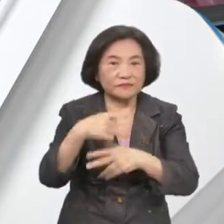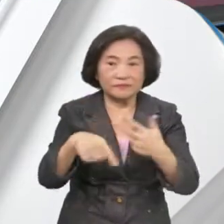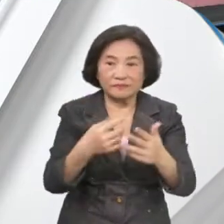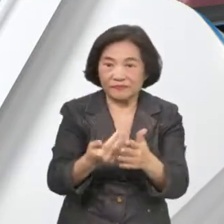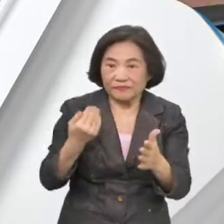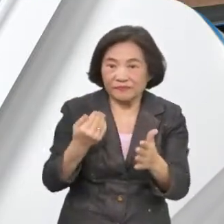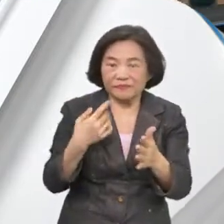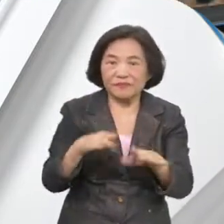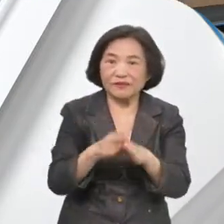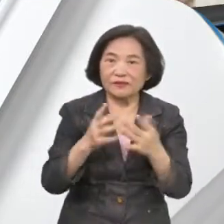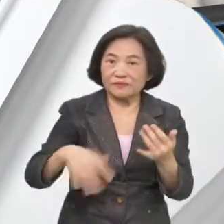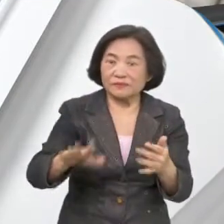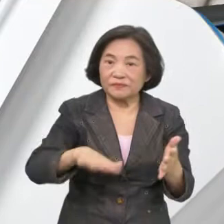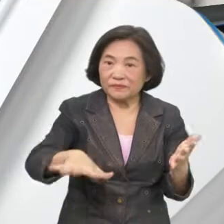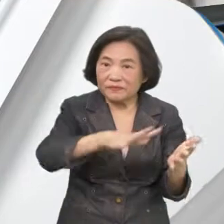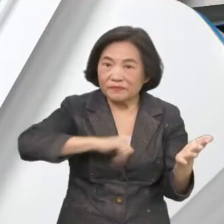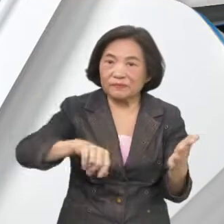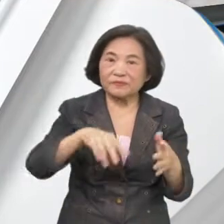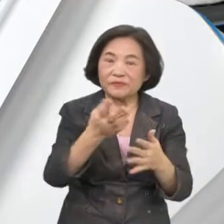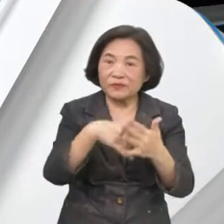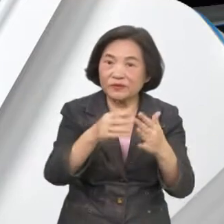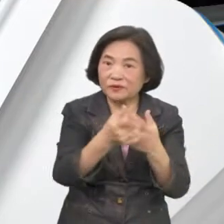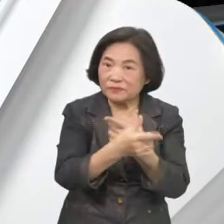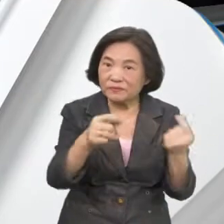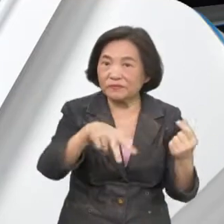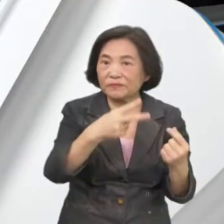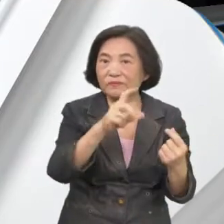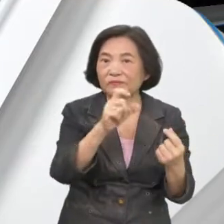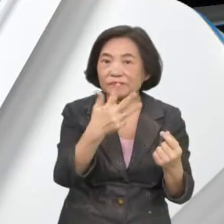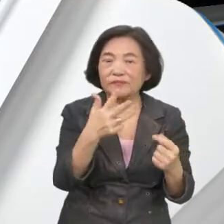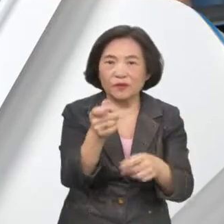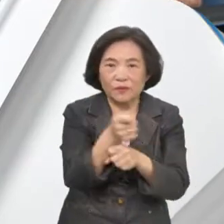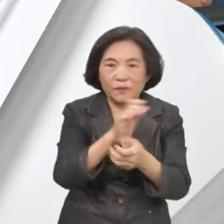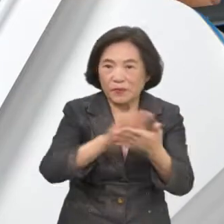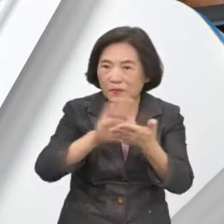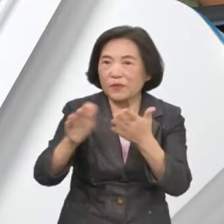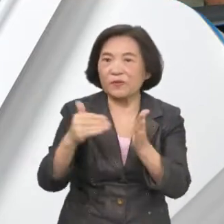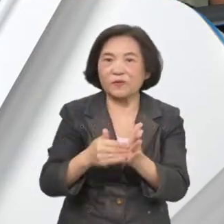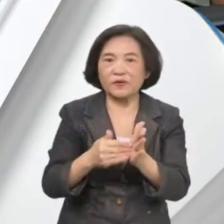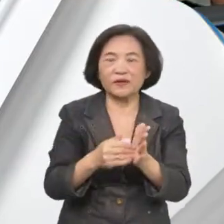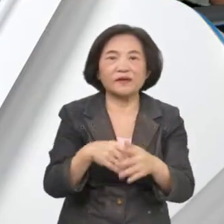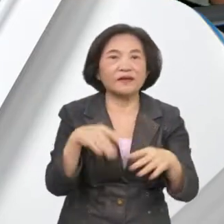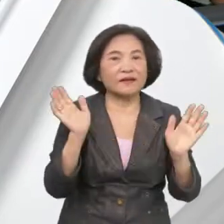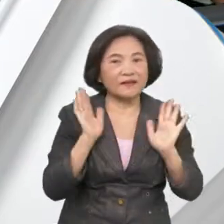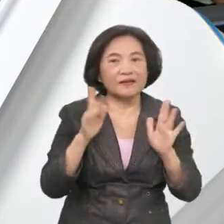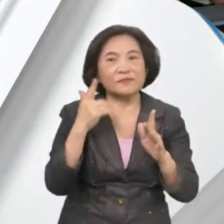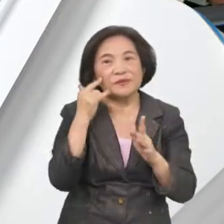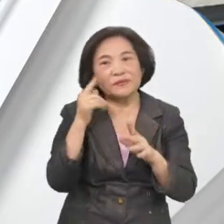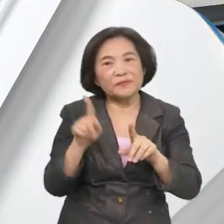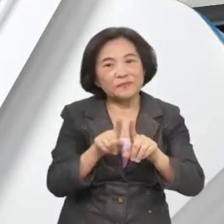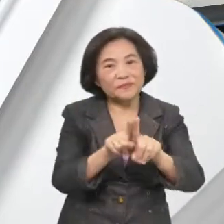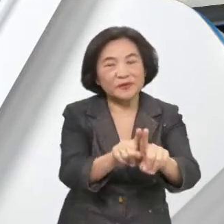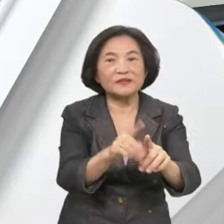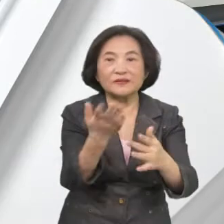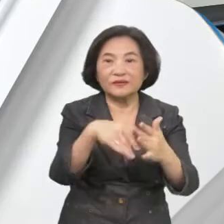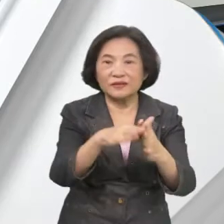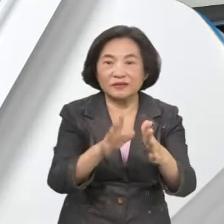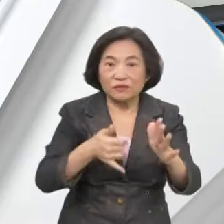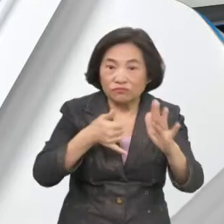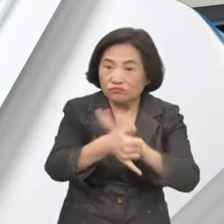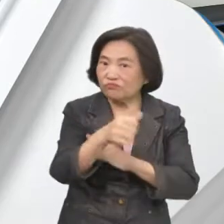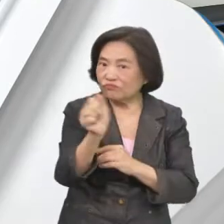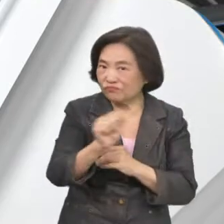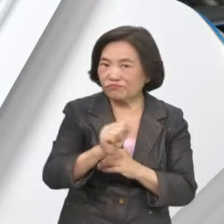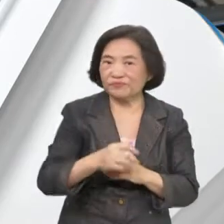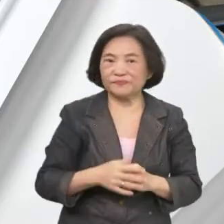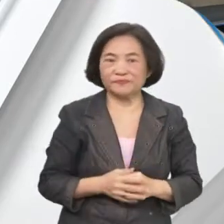前一礼拜是已经完成全站268间学校的环境消毒作业。小朋友与家长叛逆的学校，不过